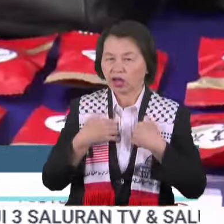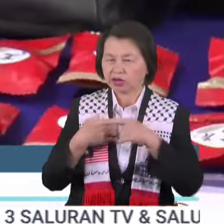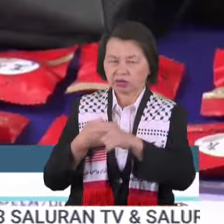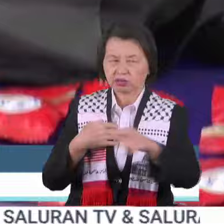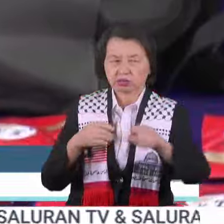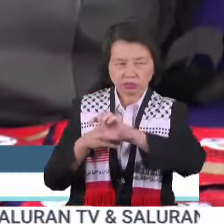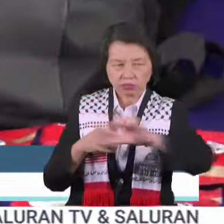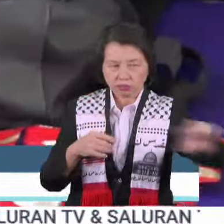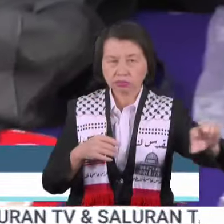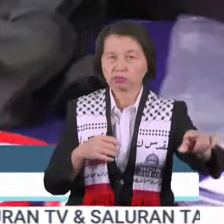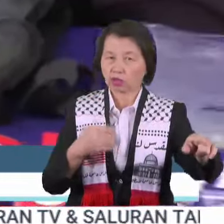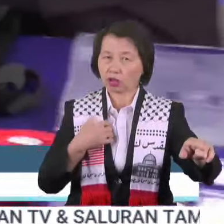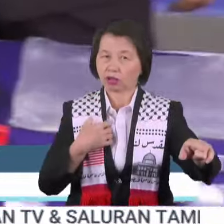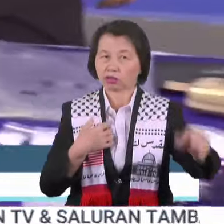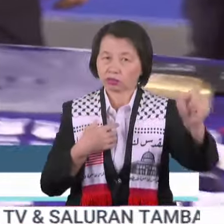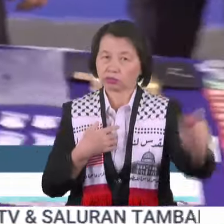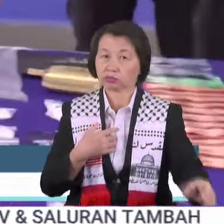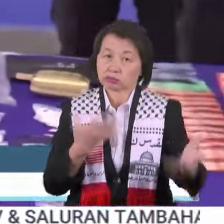dia.